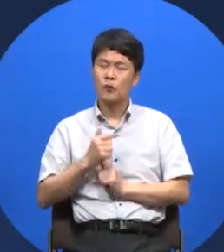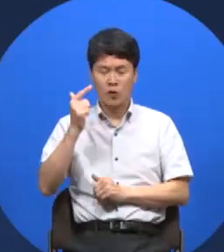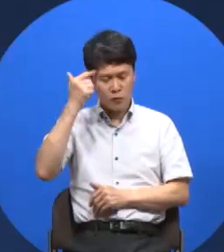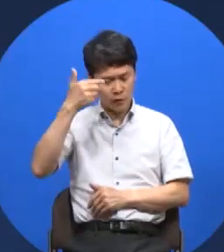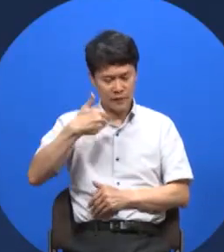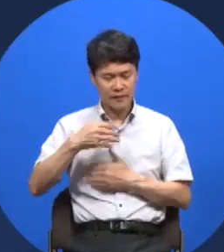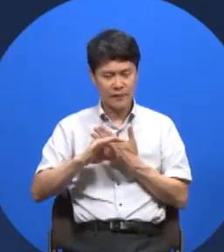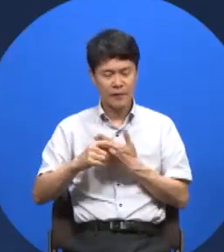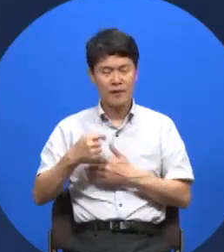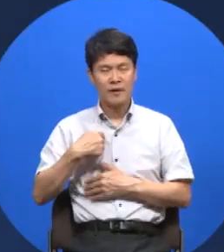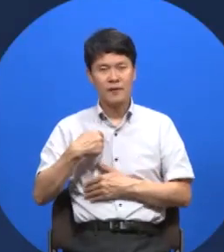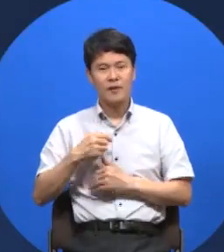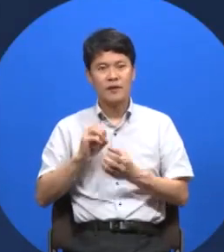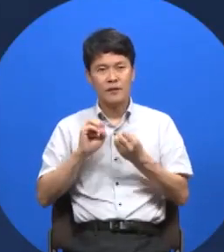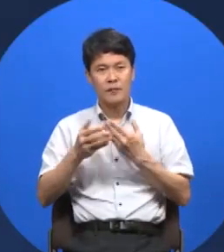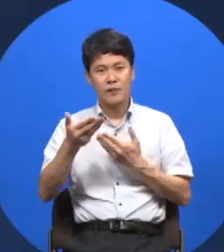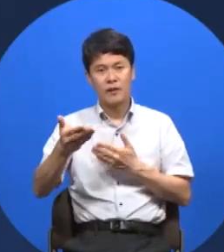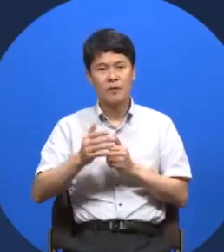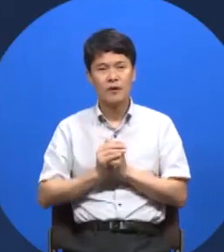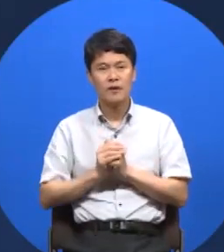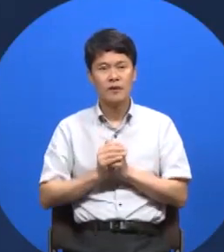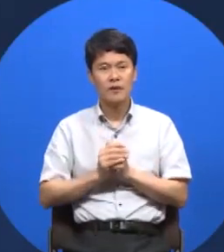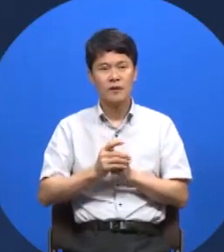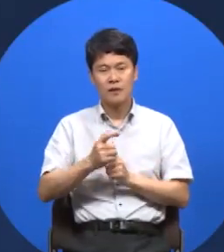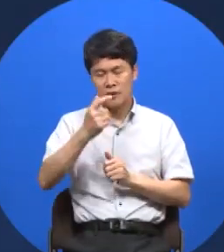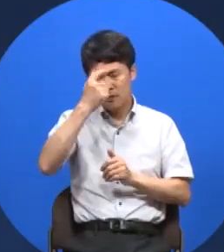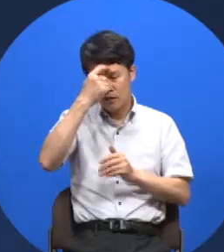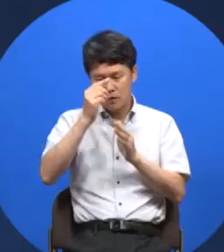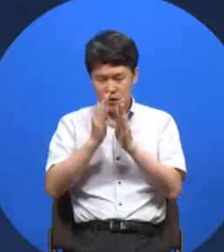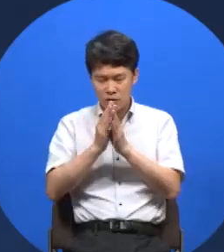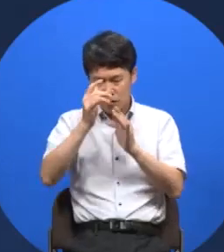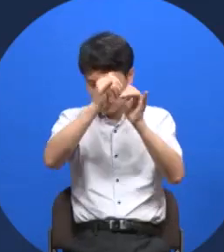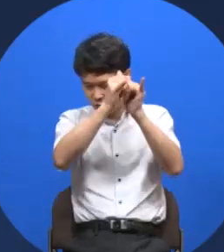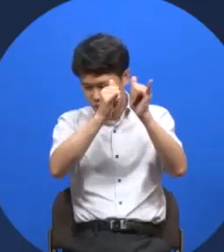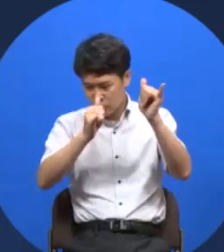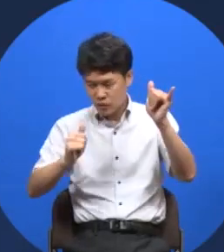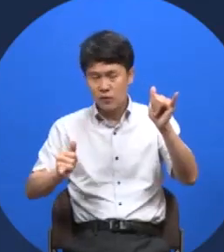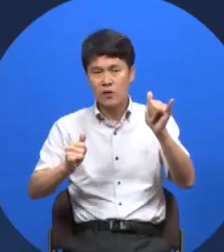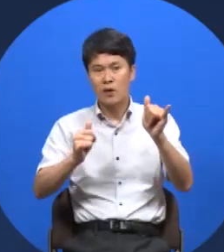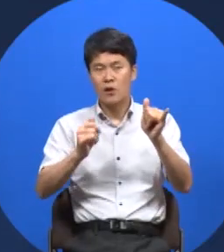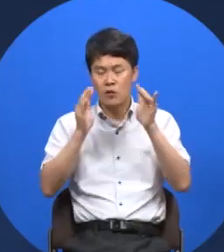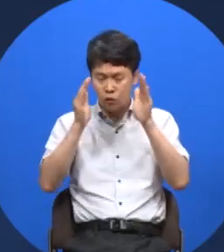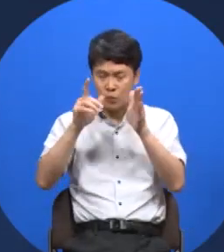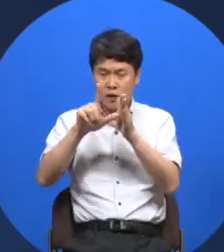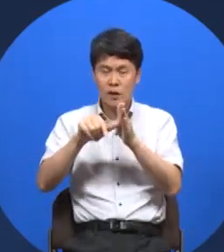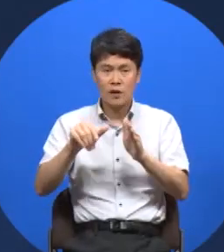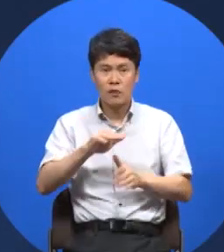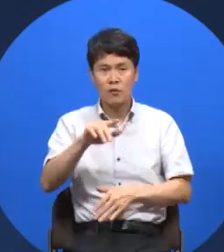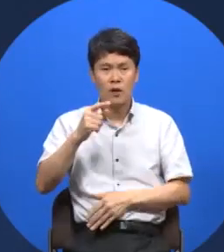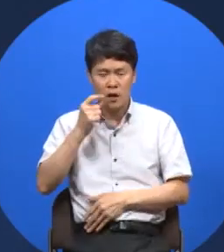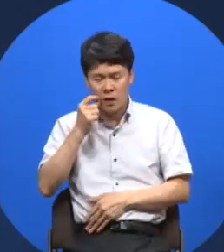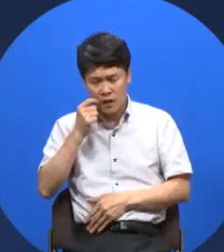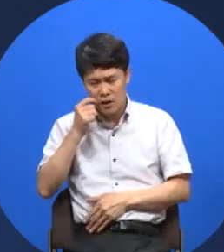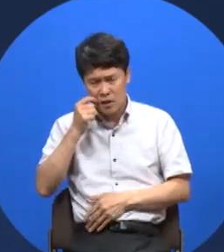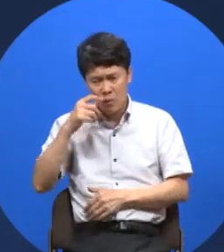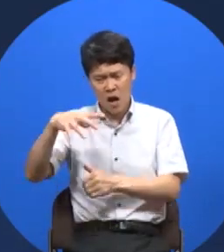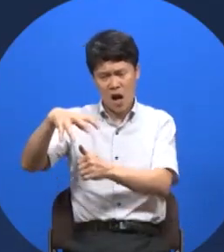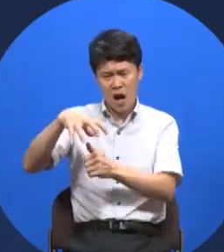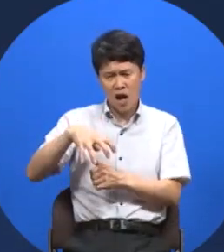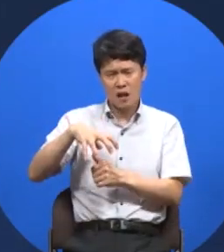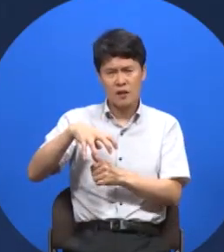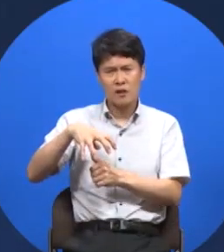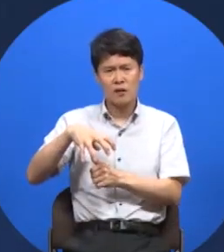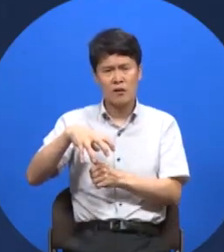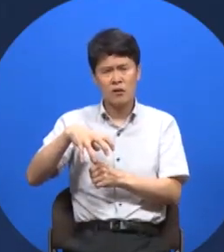질문을 한다면 대개 기독교 역사를 공부하는 학자들은 우리나라가 일제 침략이